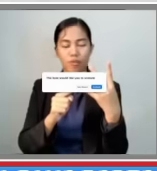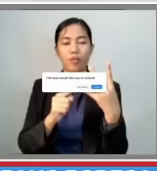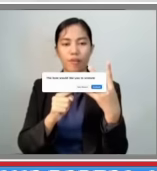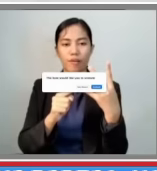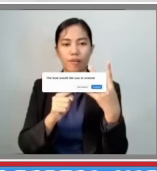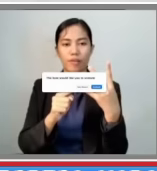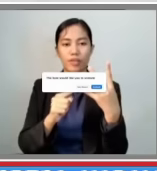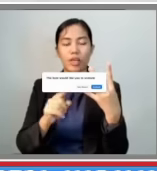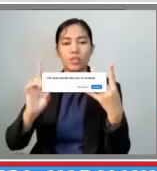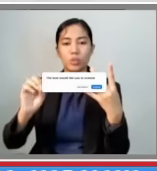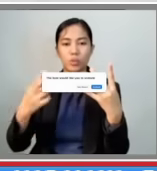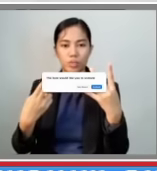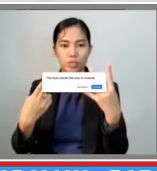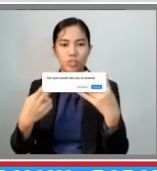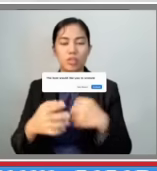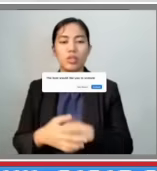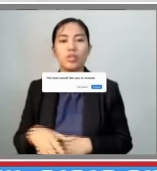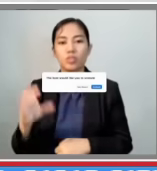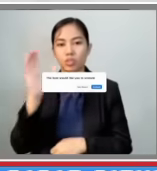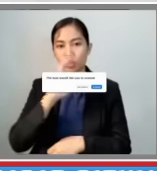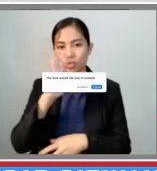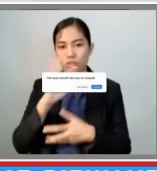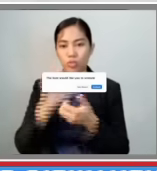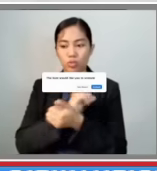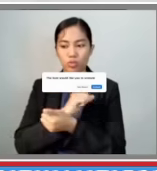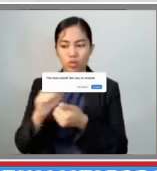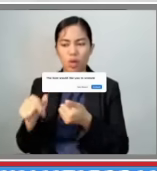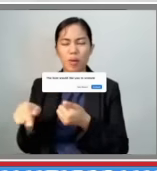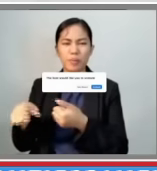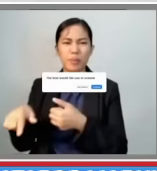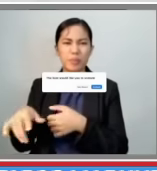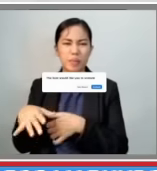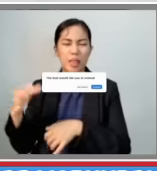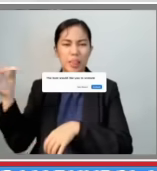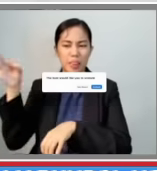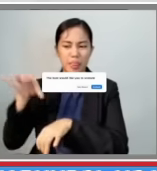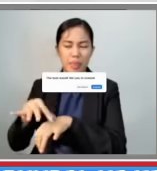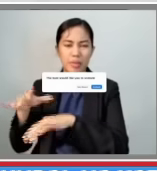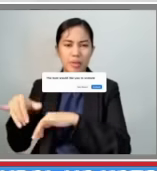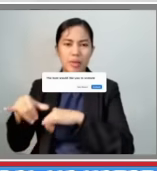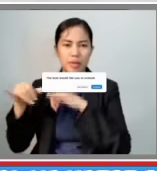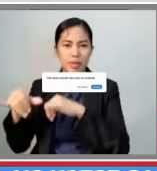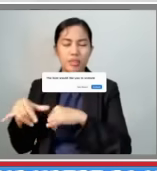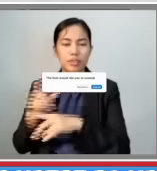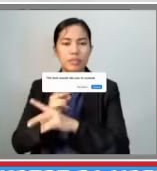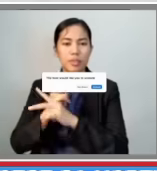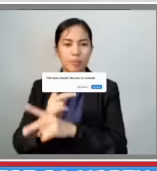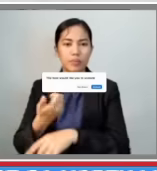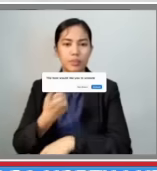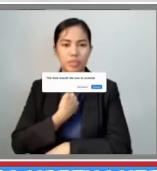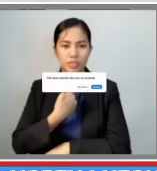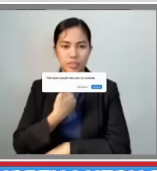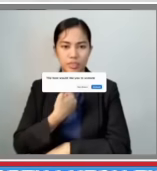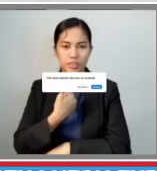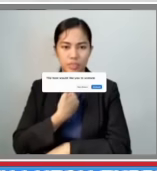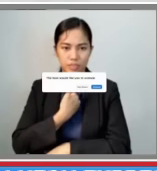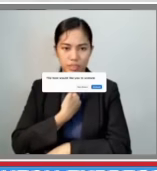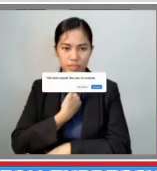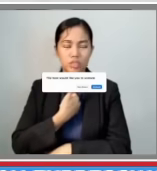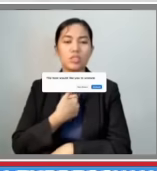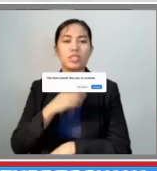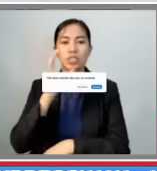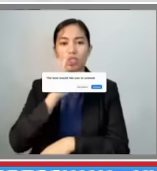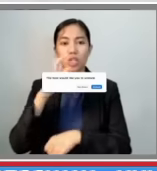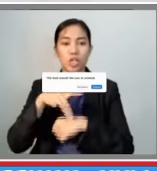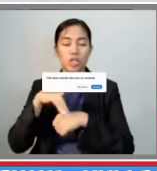search and destroy sa mga posibleng pamugaran ng mga lamok, self-protection measures, seek early consultation at say yes to